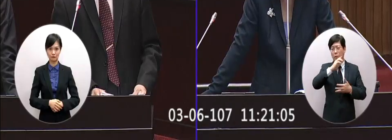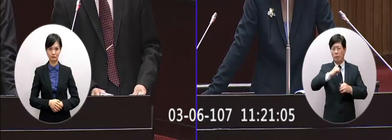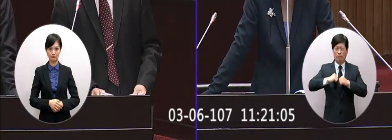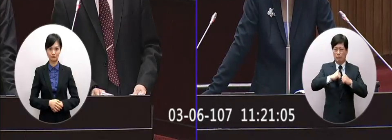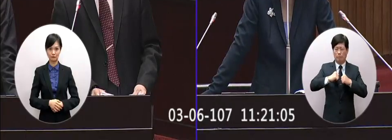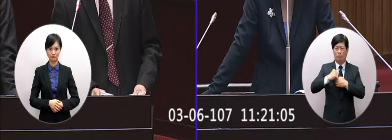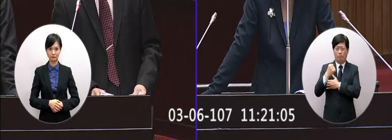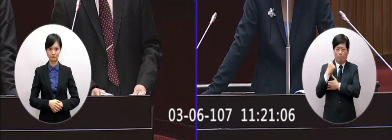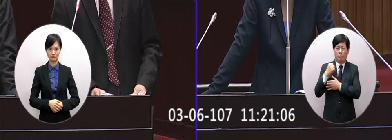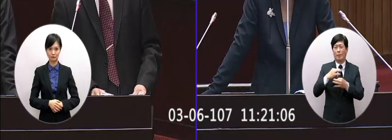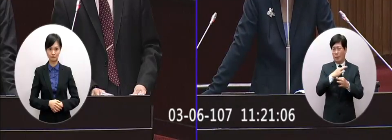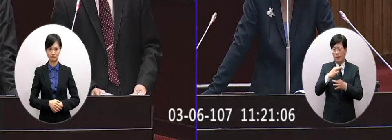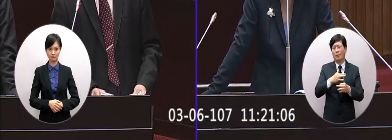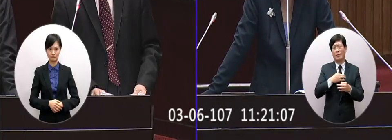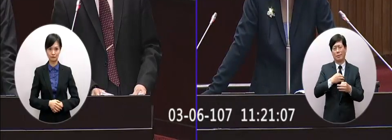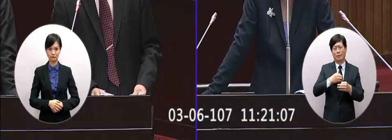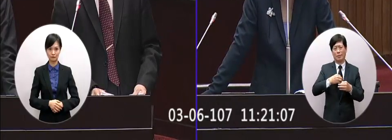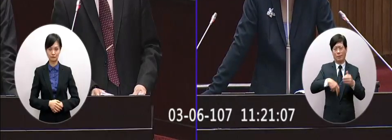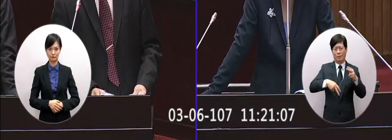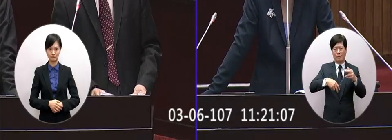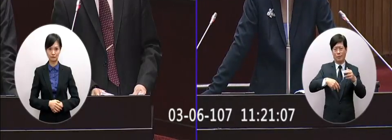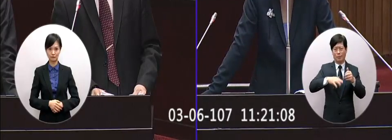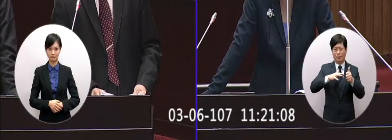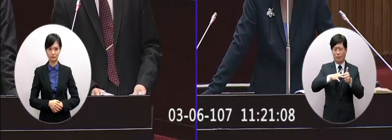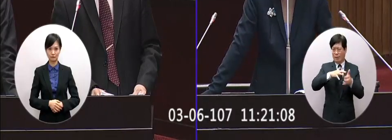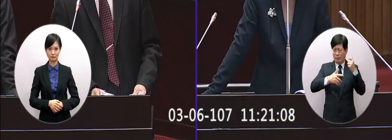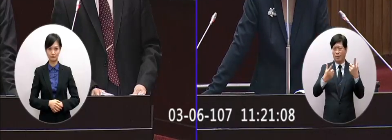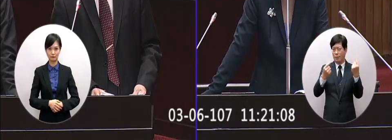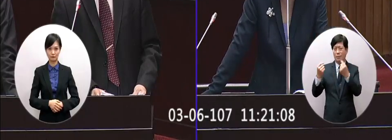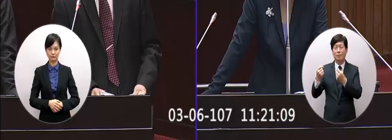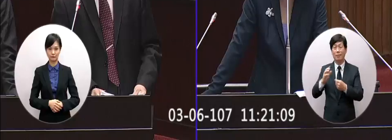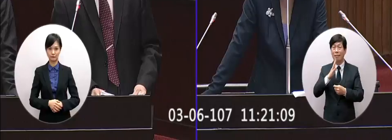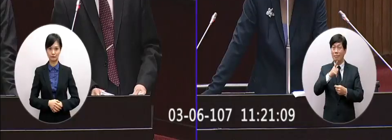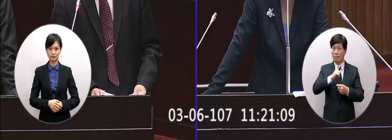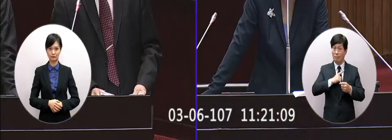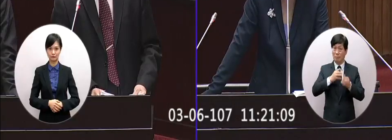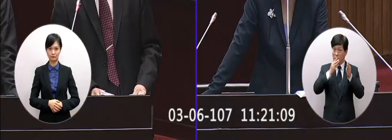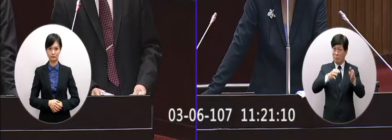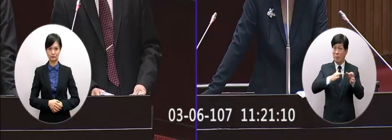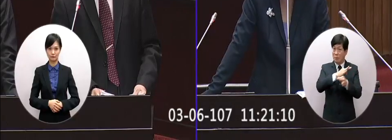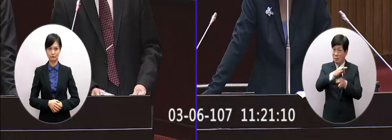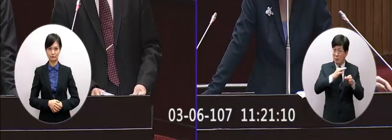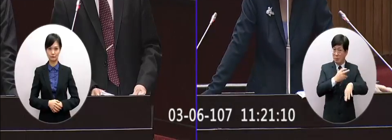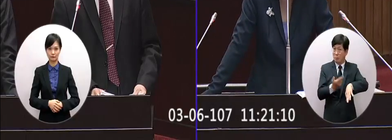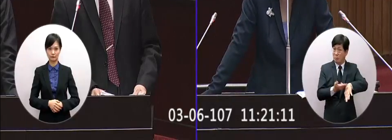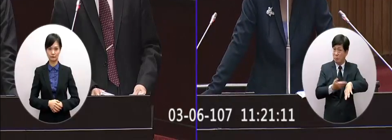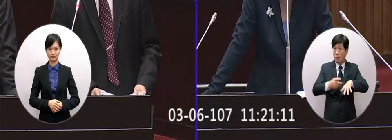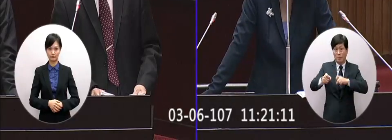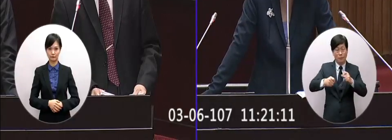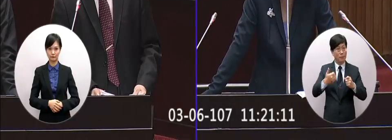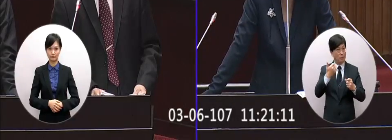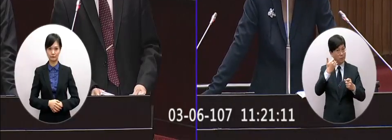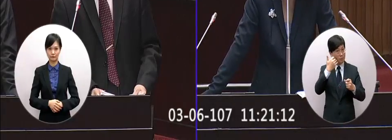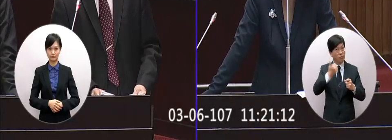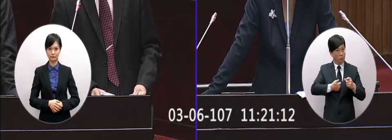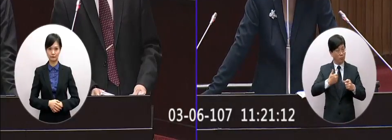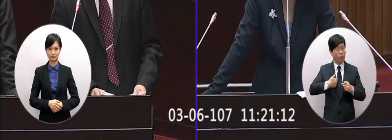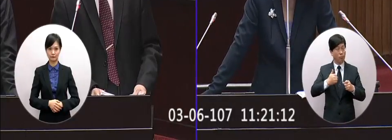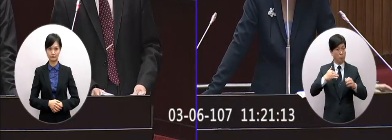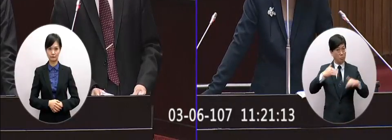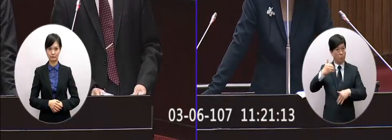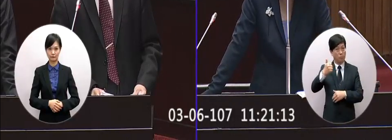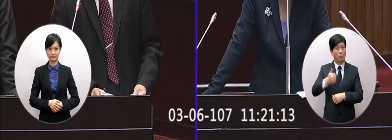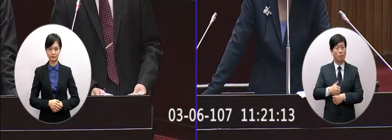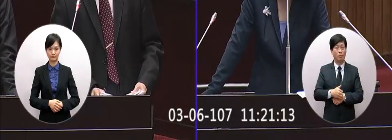道历届的阁揆都要拼经济，只是我们在比你拼经济的策略跟手段到底谁会做得比较